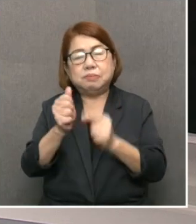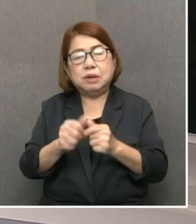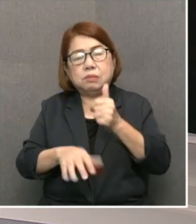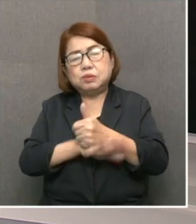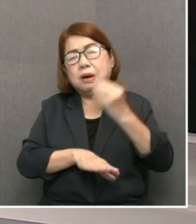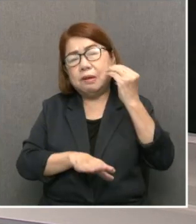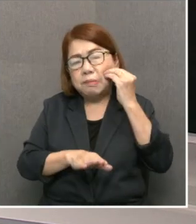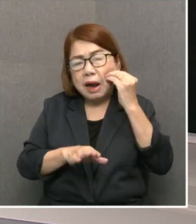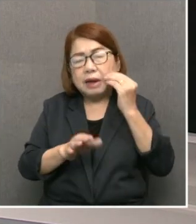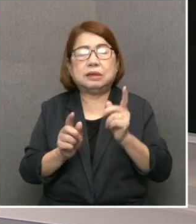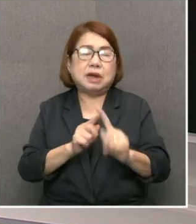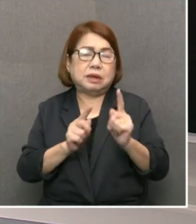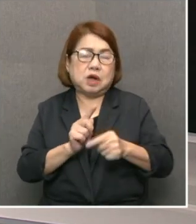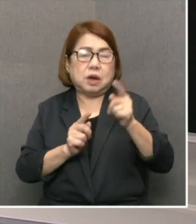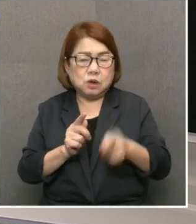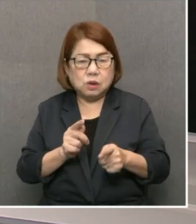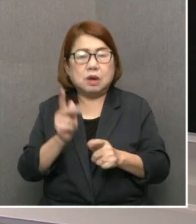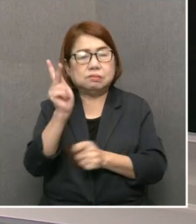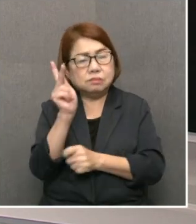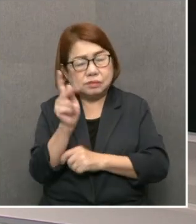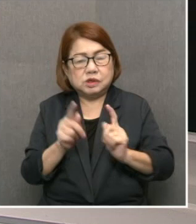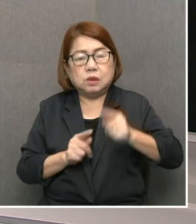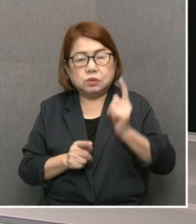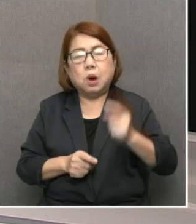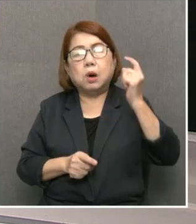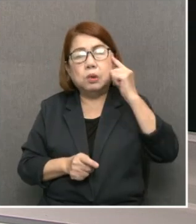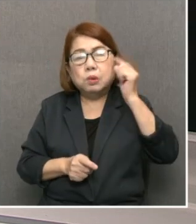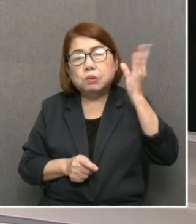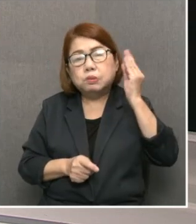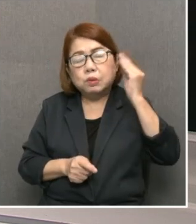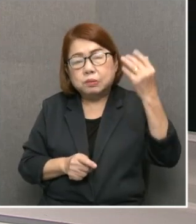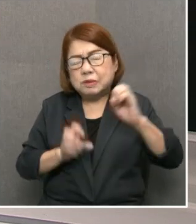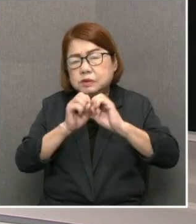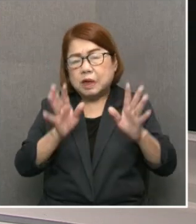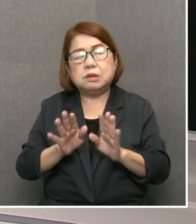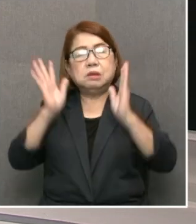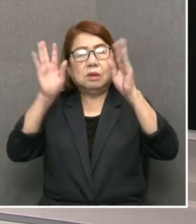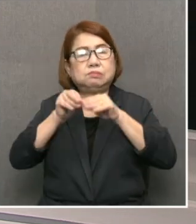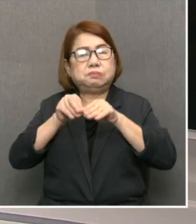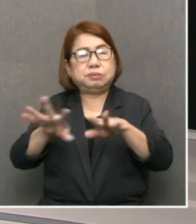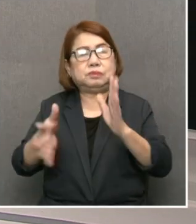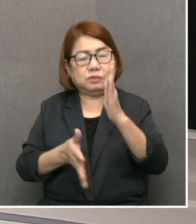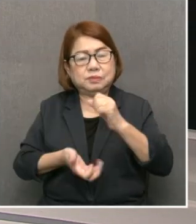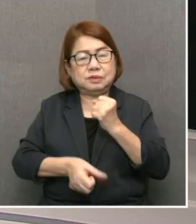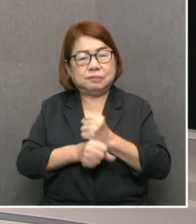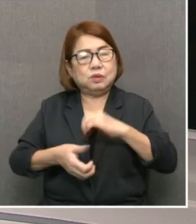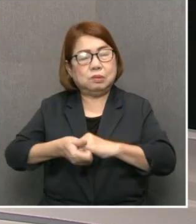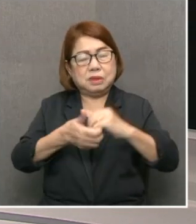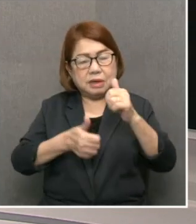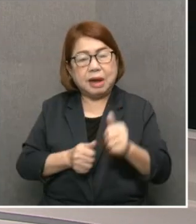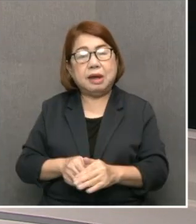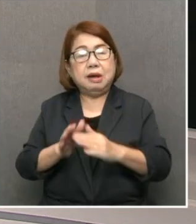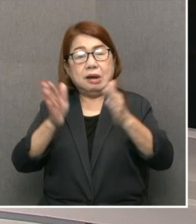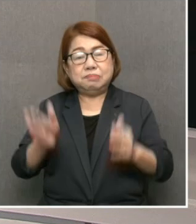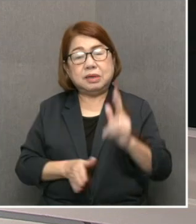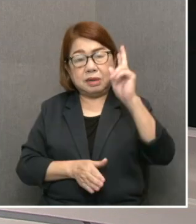อยากให้พวกเขาเนี่ยได้รับรู้ข่าวสารว่าเกิดอะไรขึ้นแล้วก็สามารถที่จะทำงานร่วมกันได้อย่างบูรณาการนะคะมีการตั้งโต๊ะข่าวดู